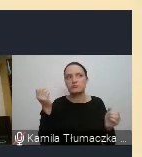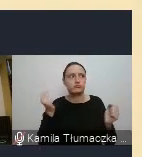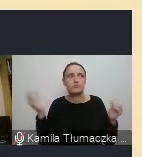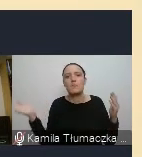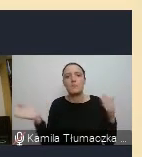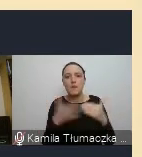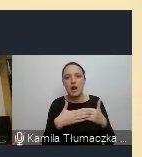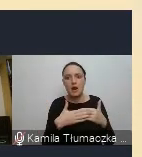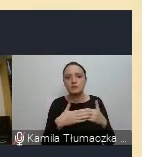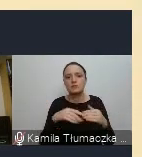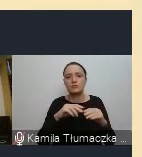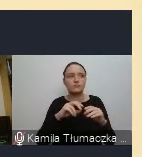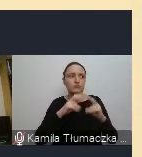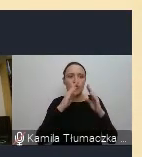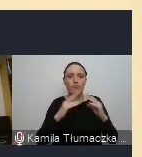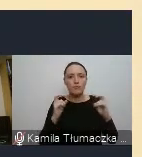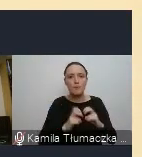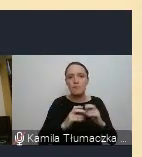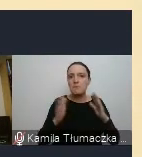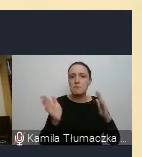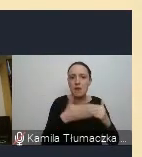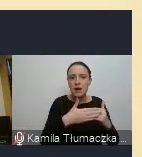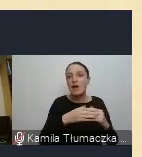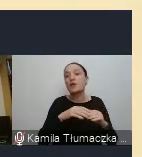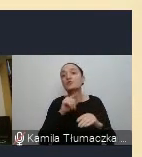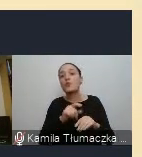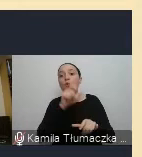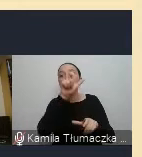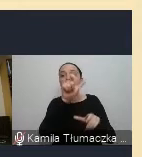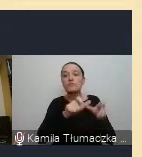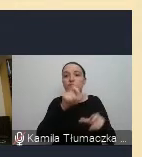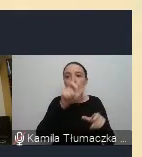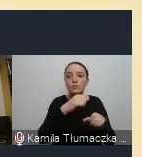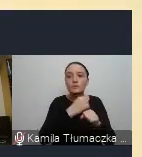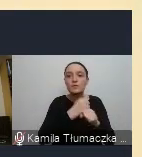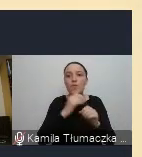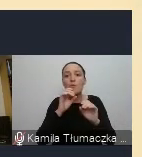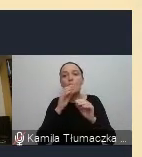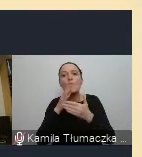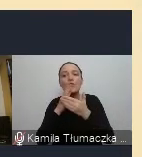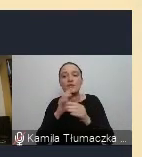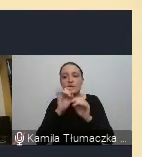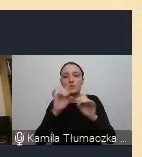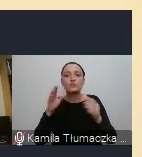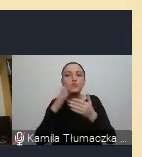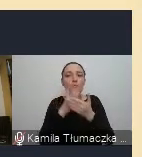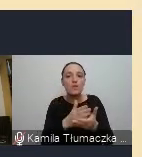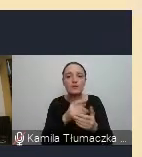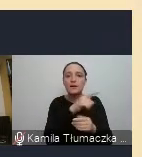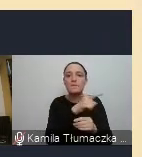opieką logopedyczną objęte były dzieci z poradni. U nas w poradni jest tak, że mamy wizyty wyznaczone